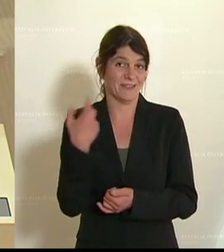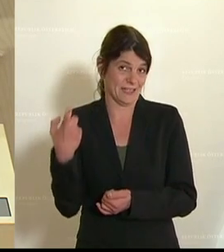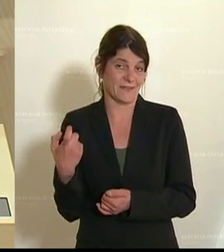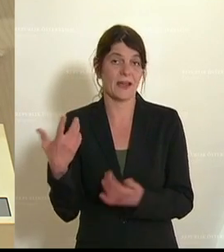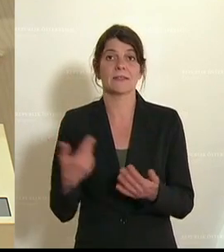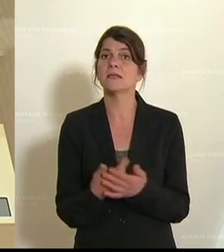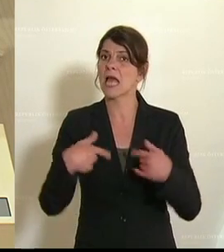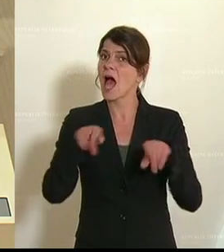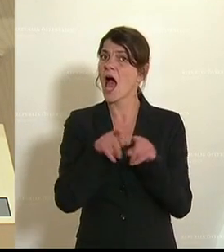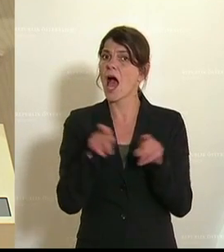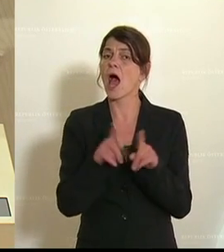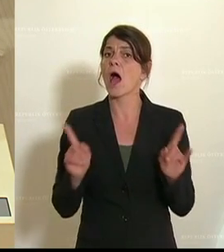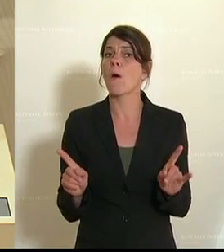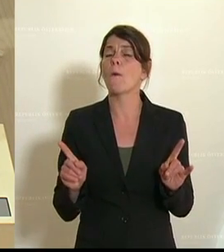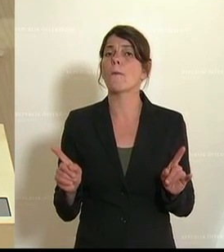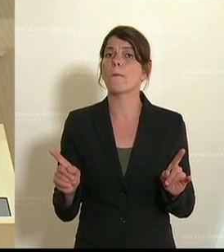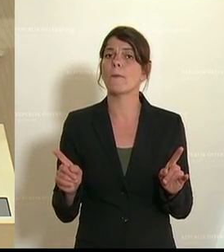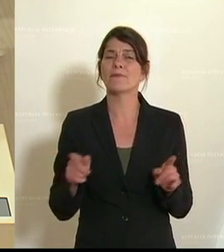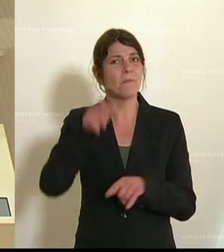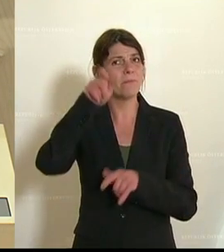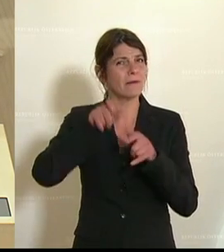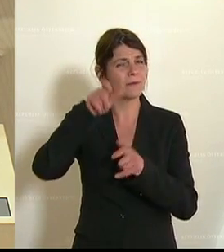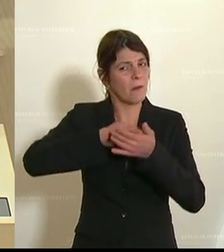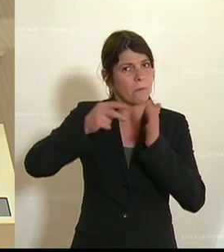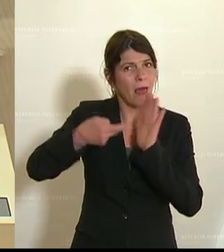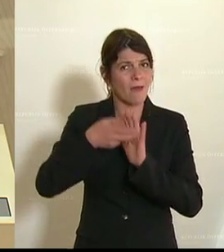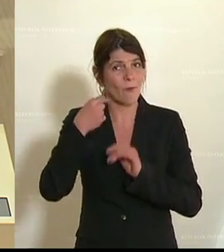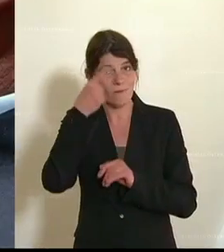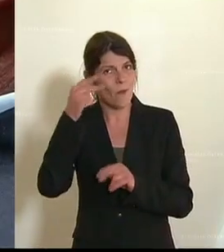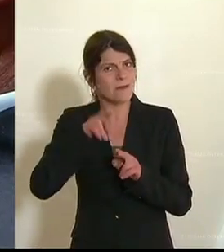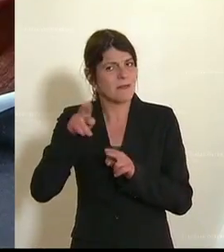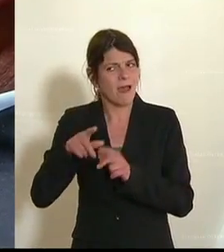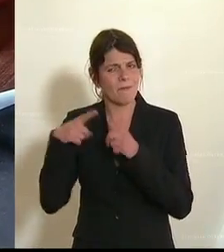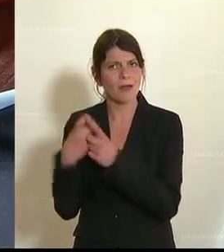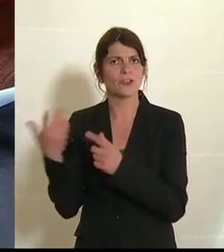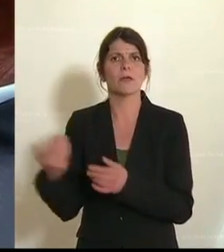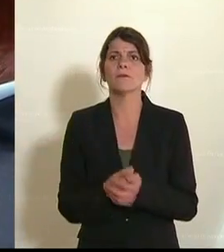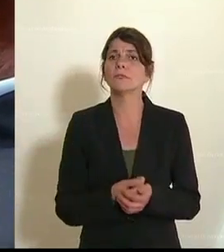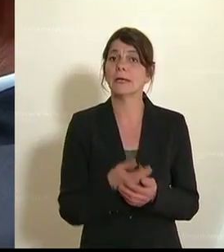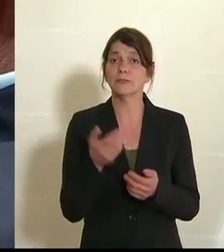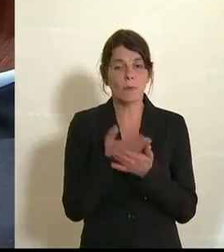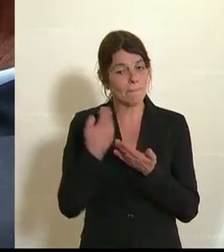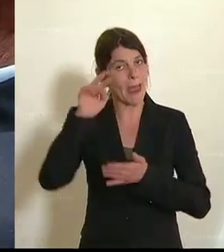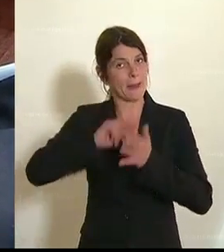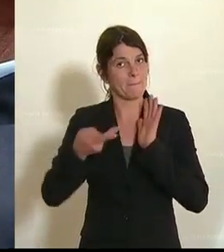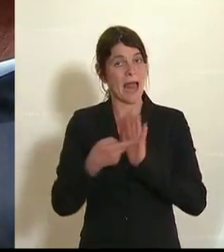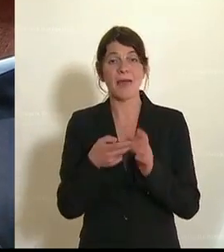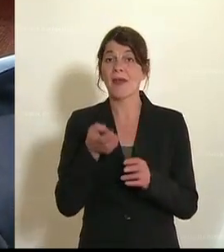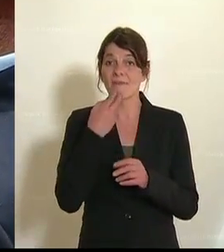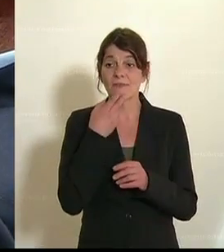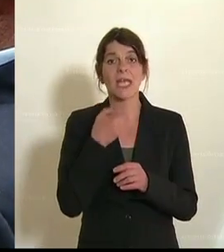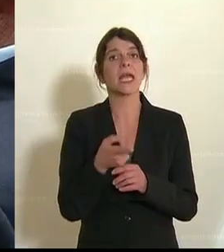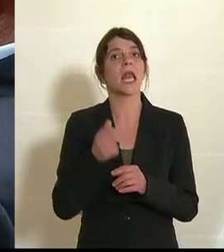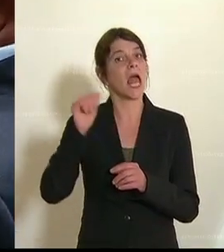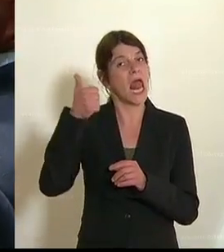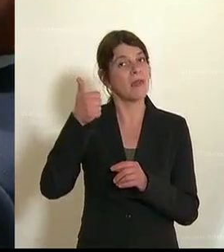2020, es sind auch im Personalplan der Volksanwaltschaft mehr vorgesehen, es sind 11